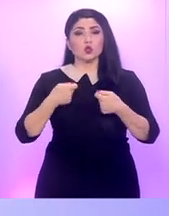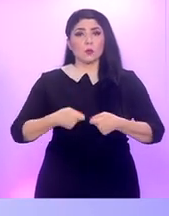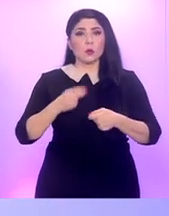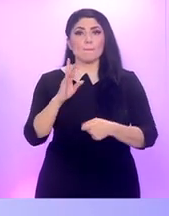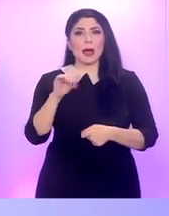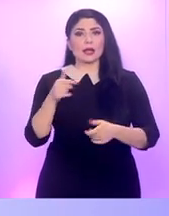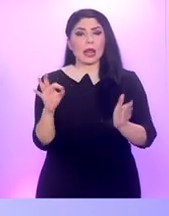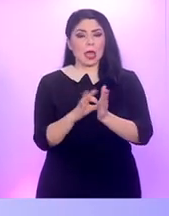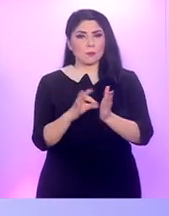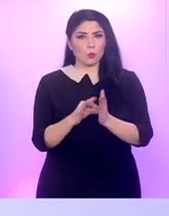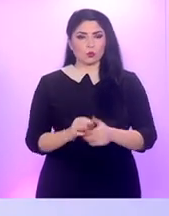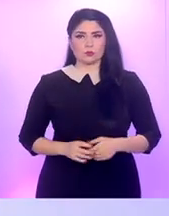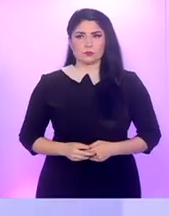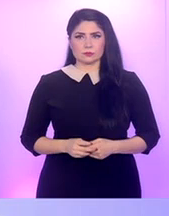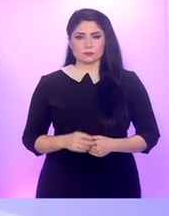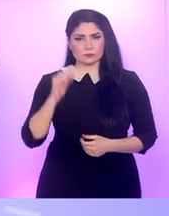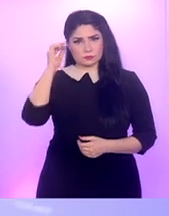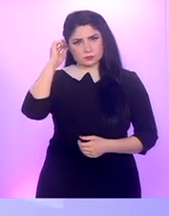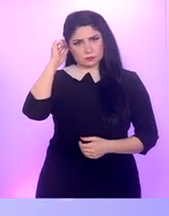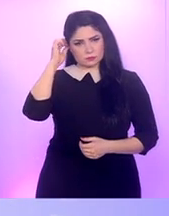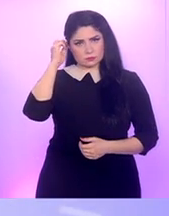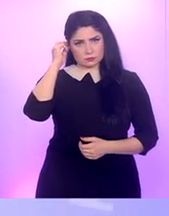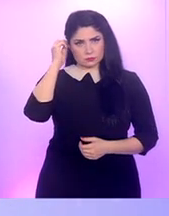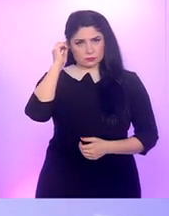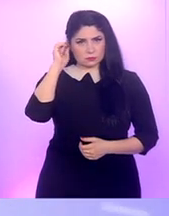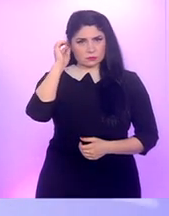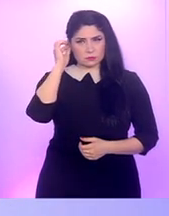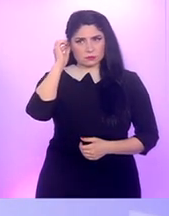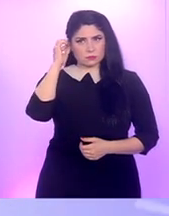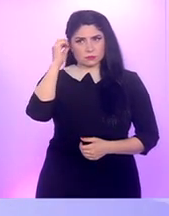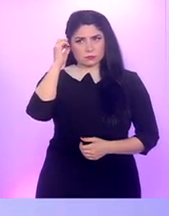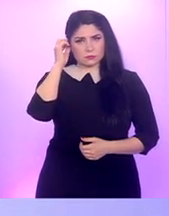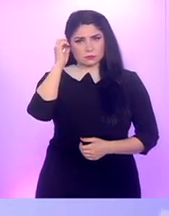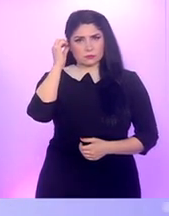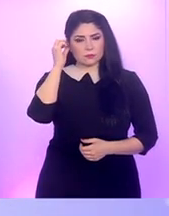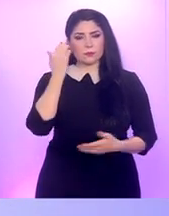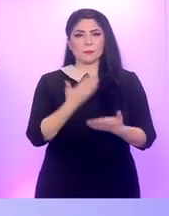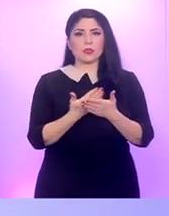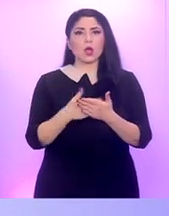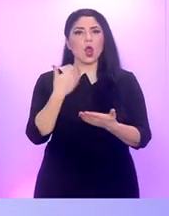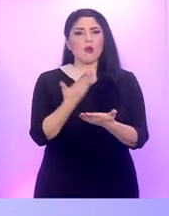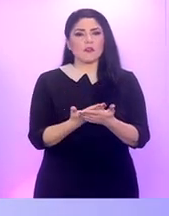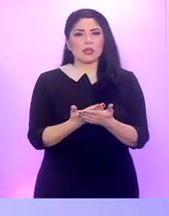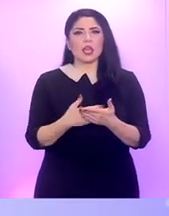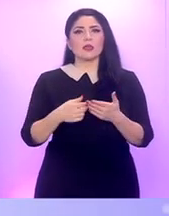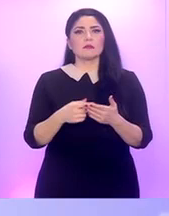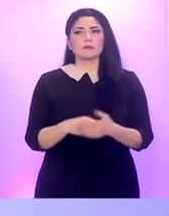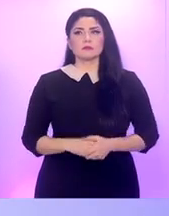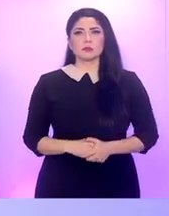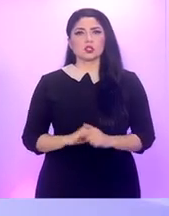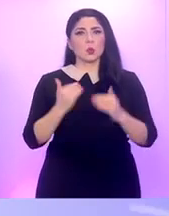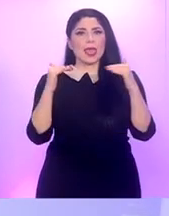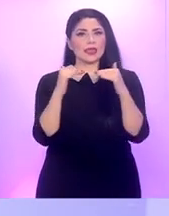le propune pentru a conferi într-un fel sau altul legitimitate, dar și un